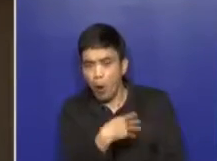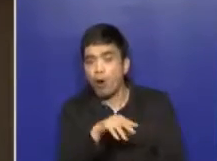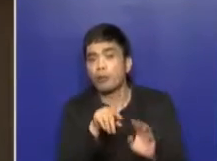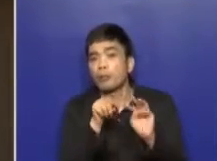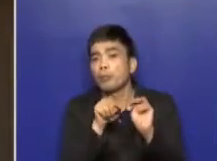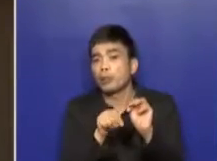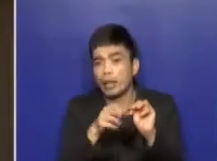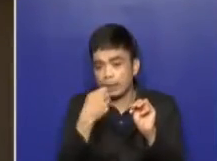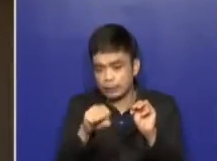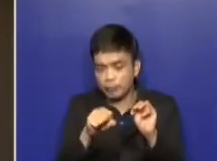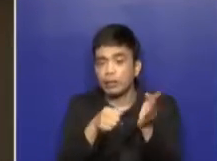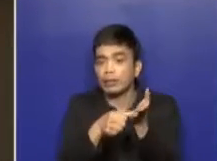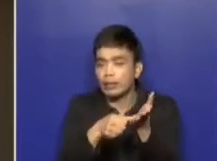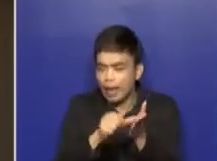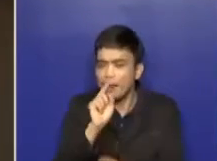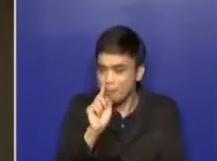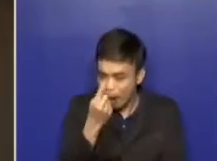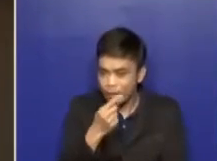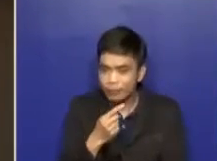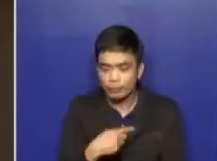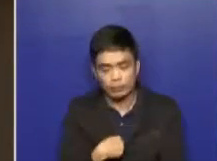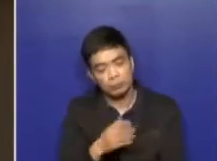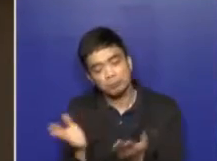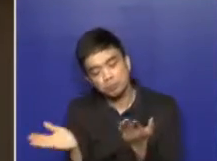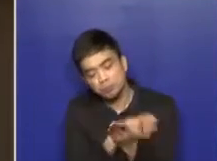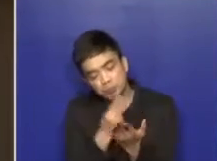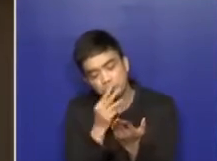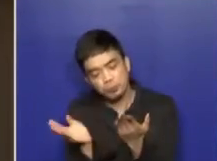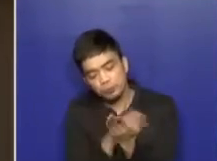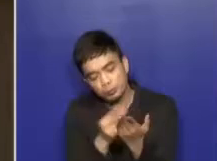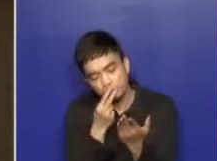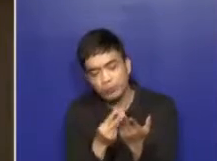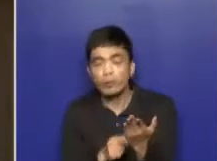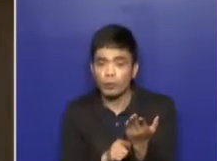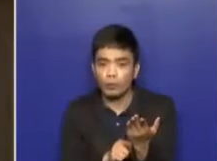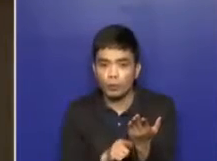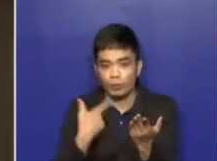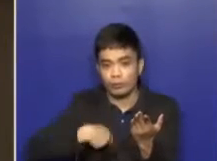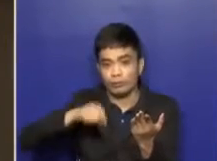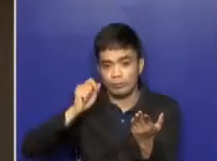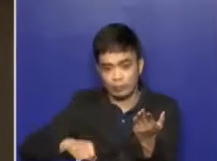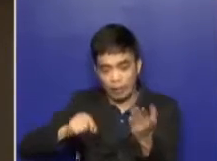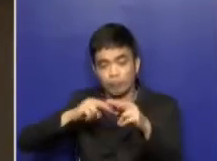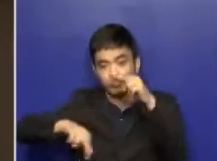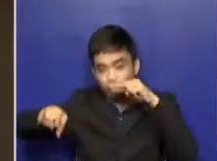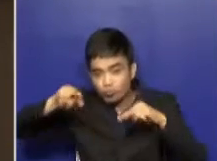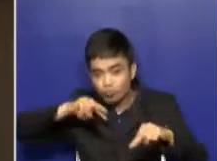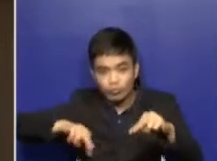มาตรา10ที่แก้ใหม่นะครับผมก็พยายามตามไปดูกรณีศาลปกครองเนี่ยนะครับ